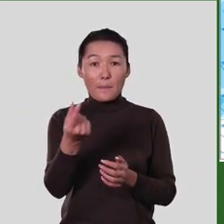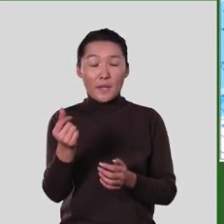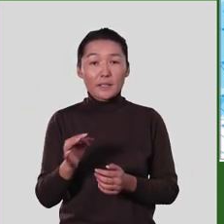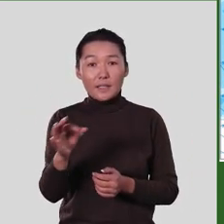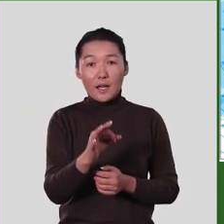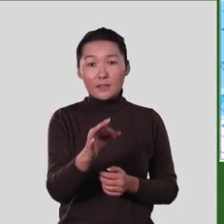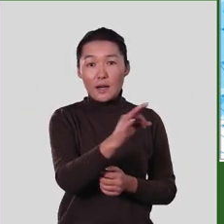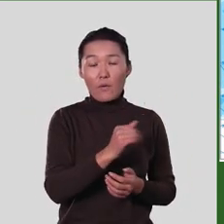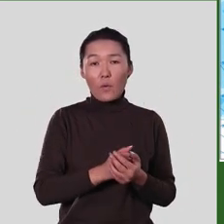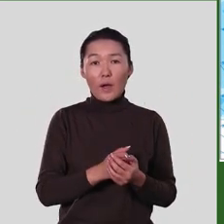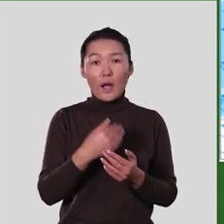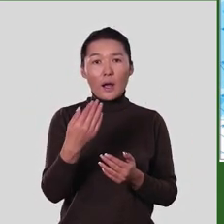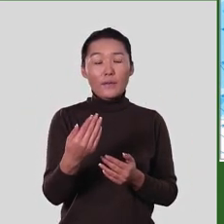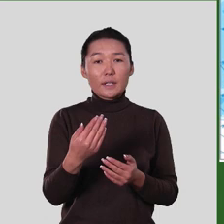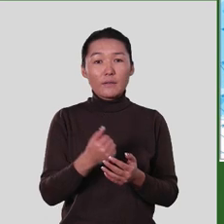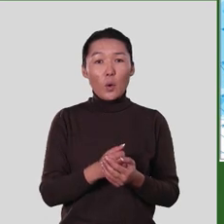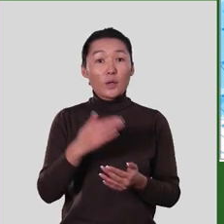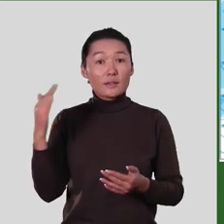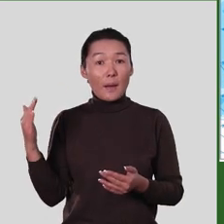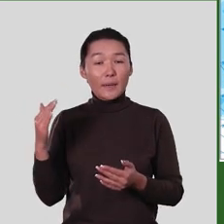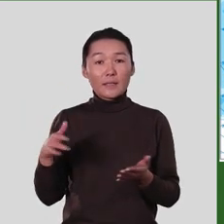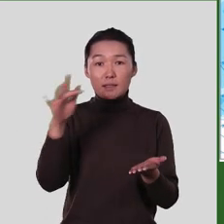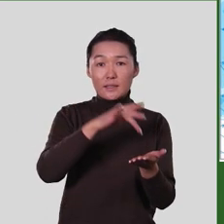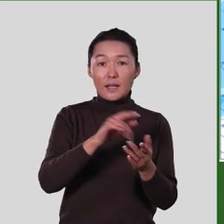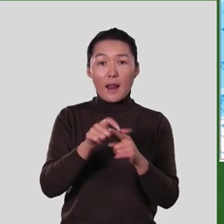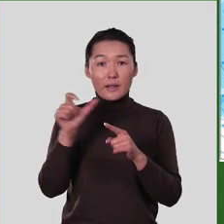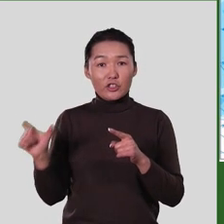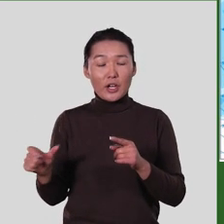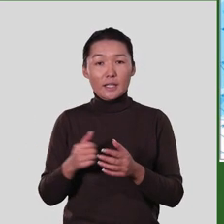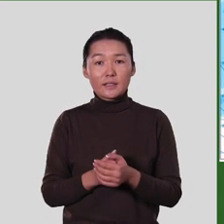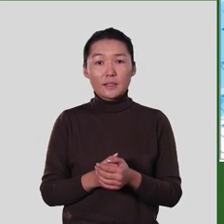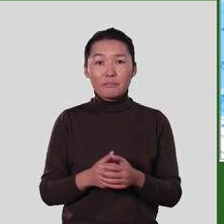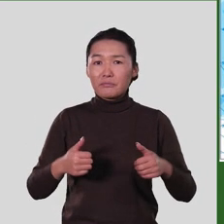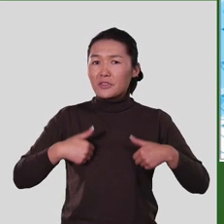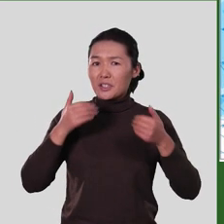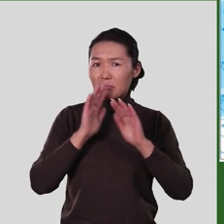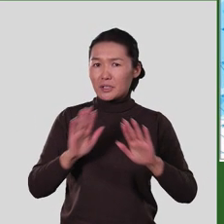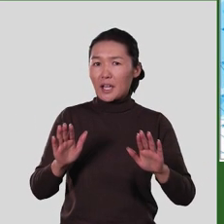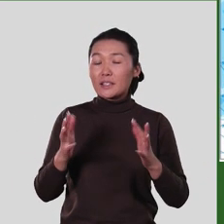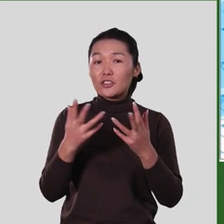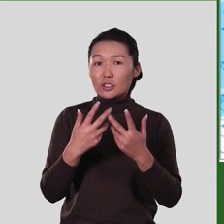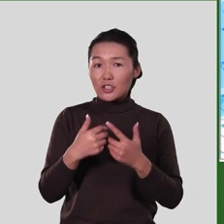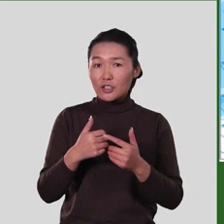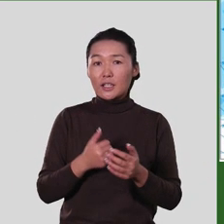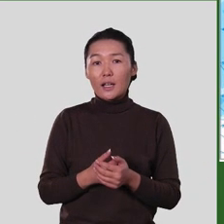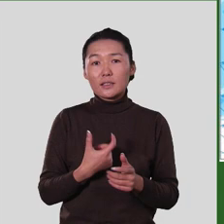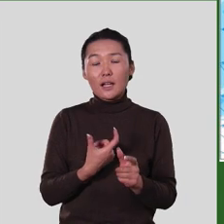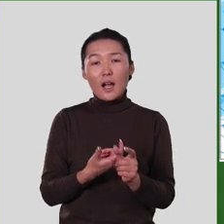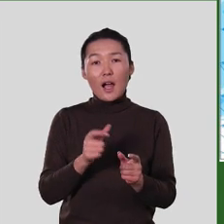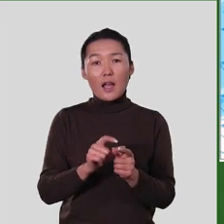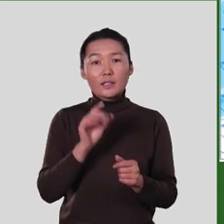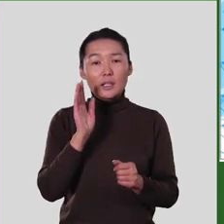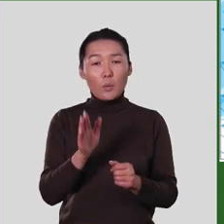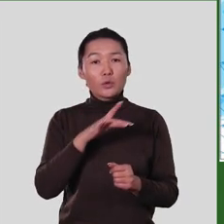его западной и центральной части. Не пытайтесь их сосчитать. Это займет